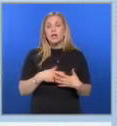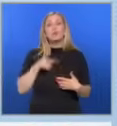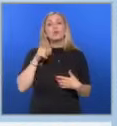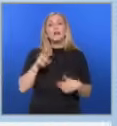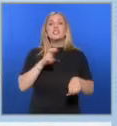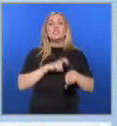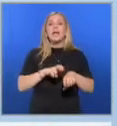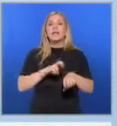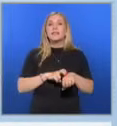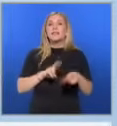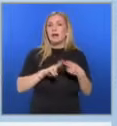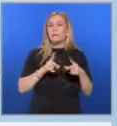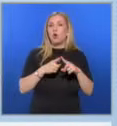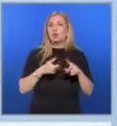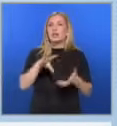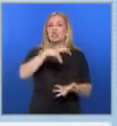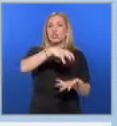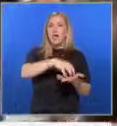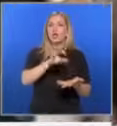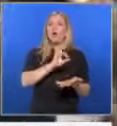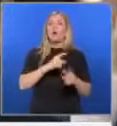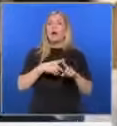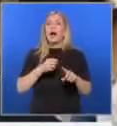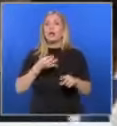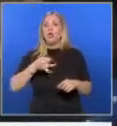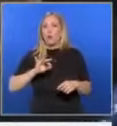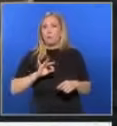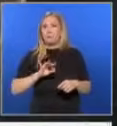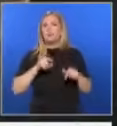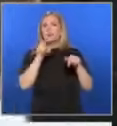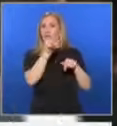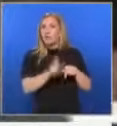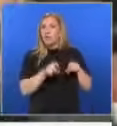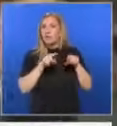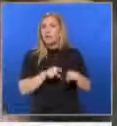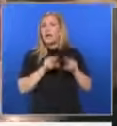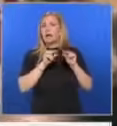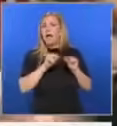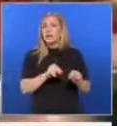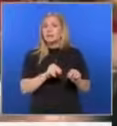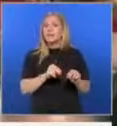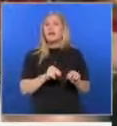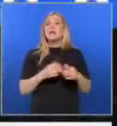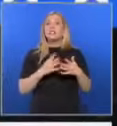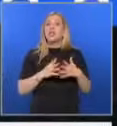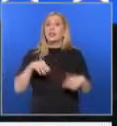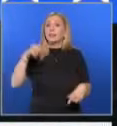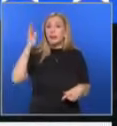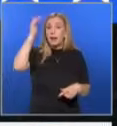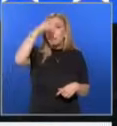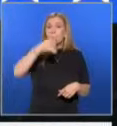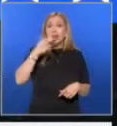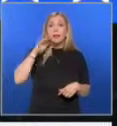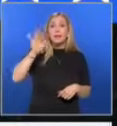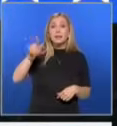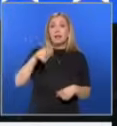сенаторът Джей Ди Ванс от Великия щат Охайо. Човекът, който някога нарече Тръмп Хитлер на Америка и който твърдеше,